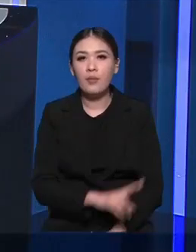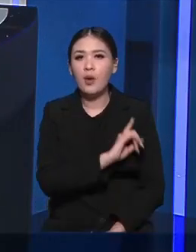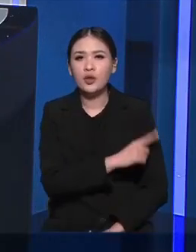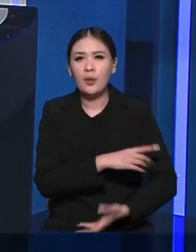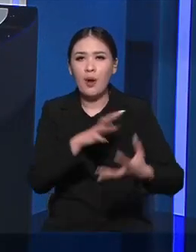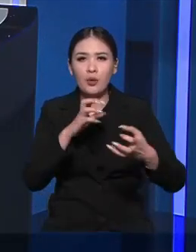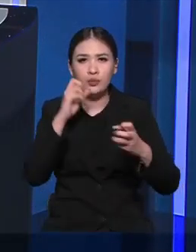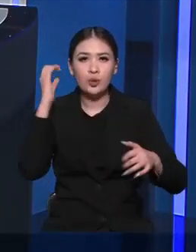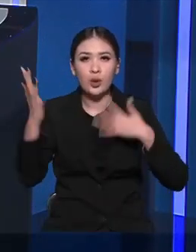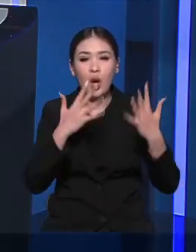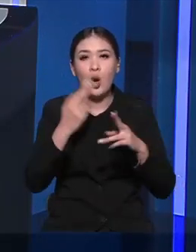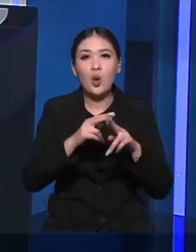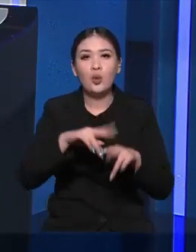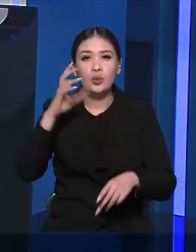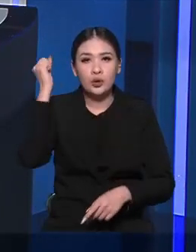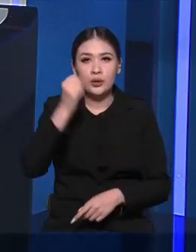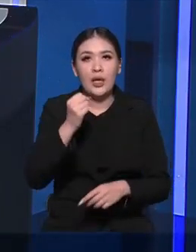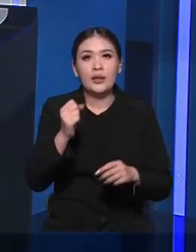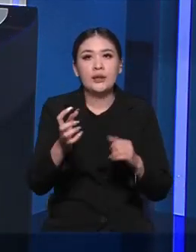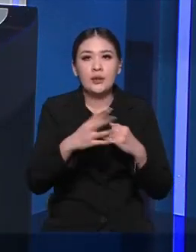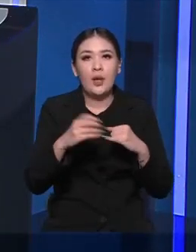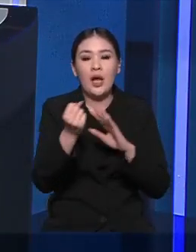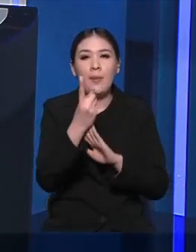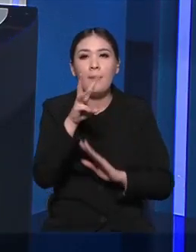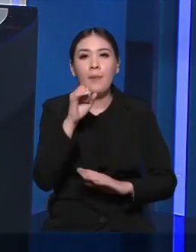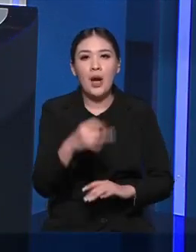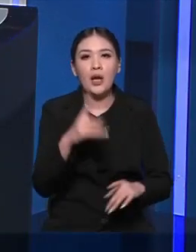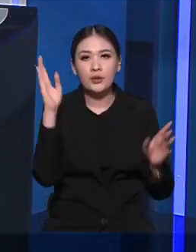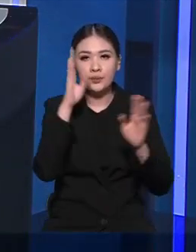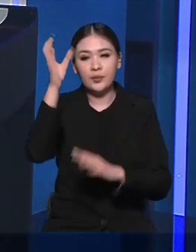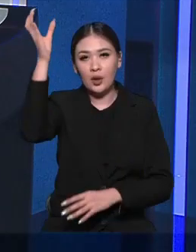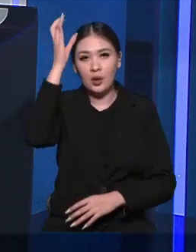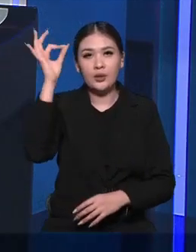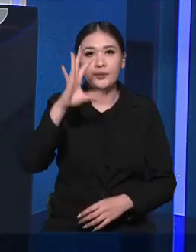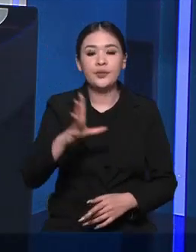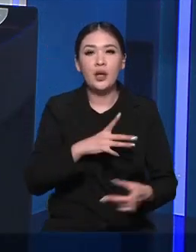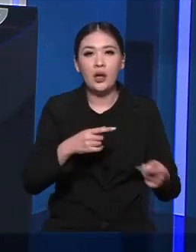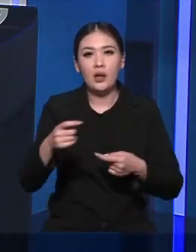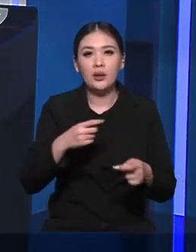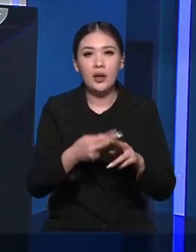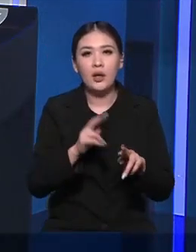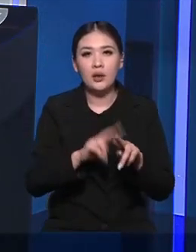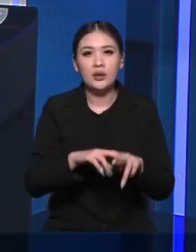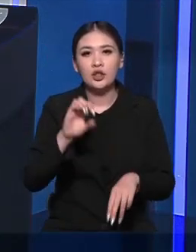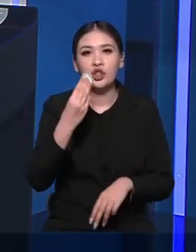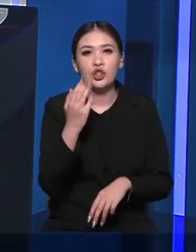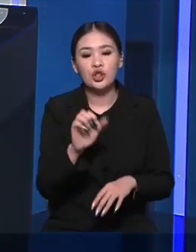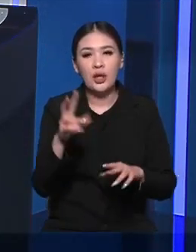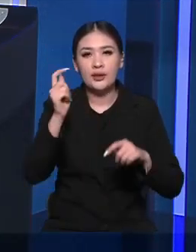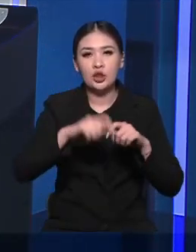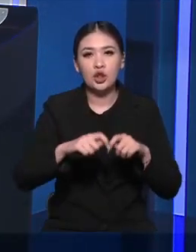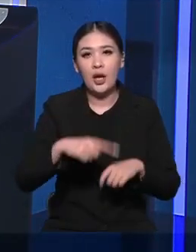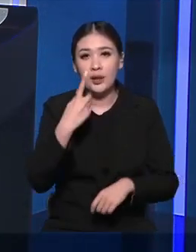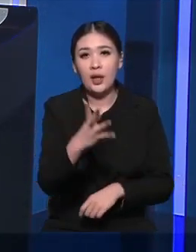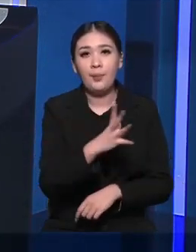мощная магнитная буря ударит по земле 11 мая такой прогноз сделали учёные национального управления океанических и атмосферных исследований